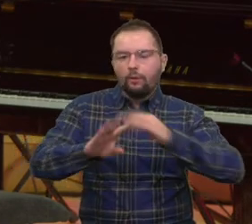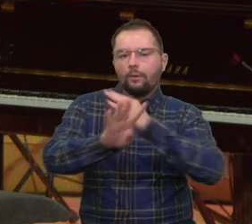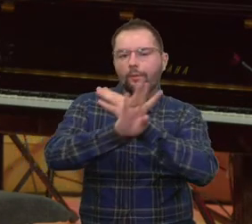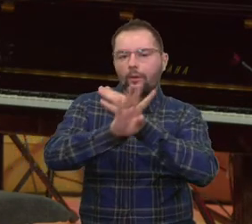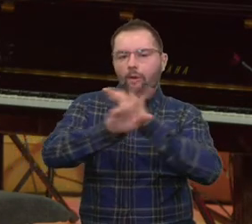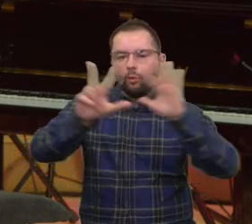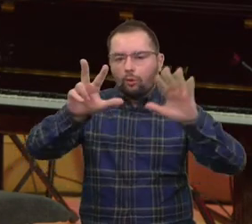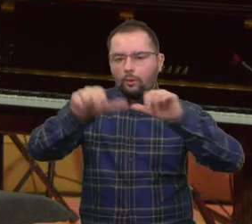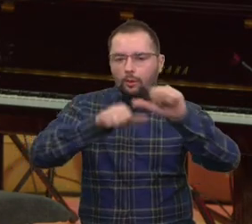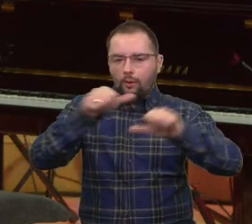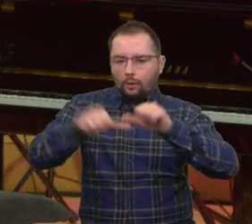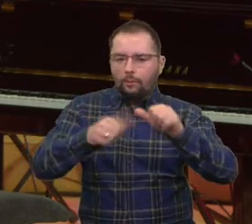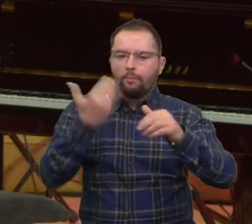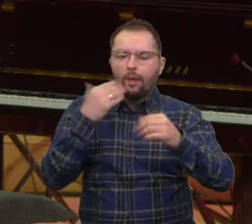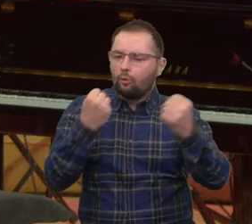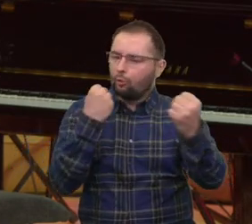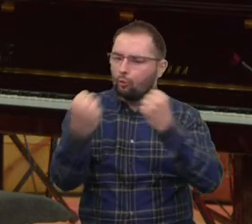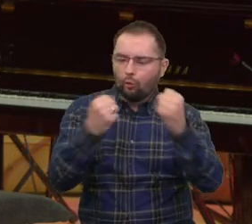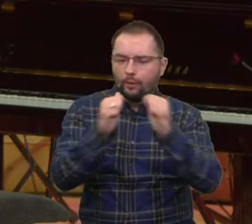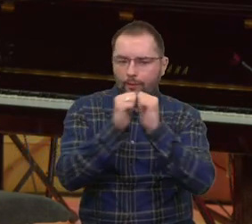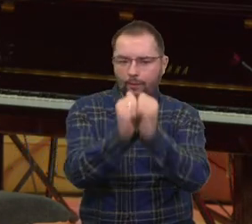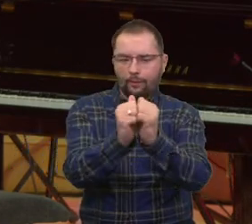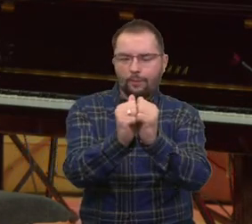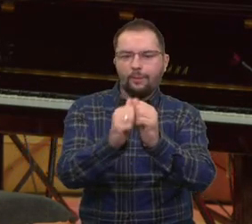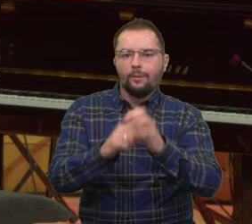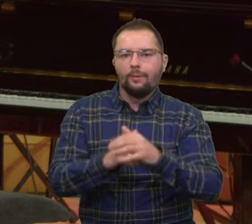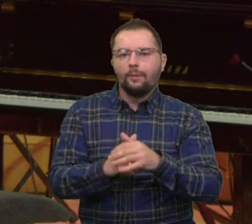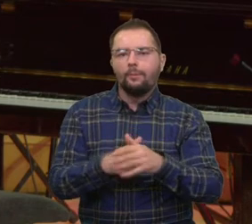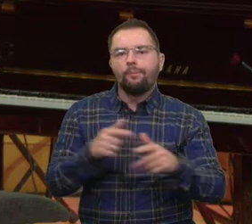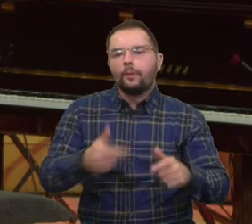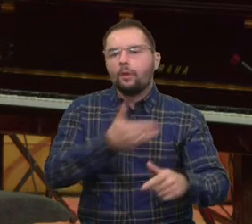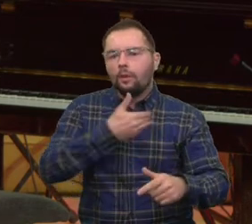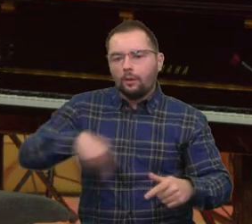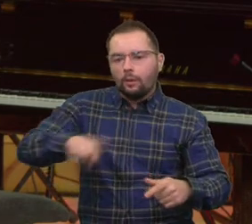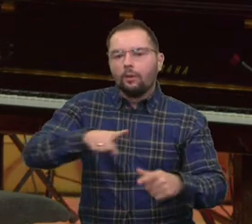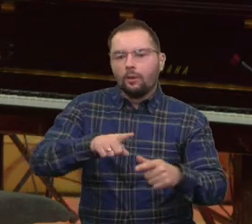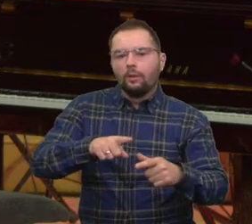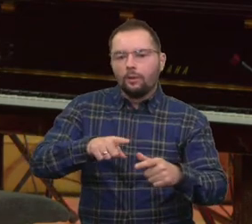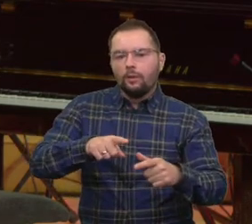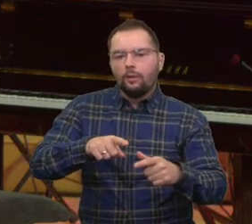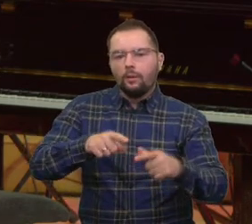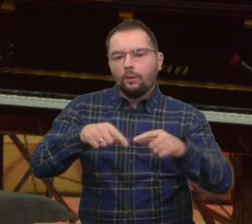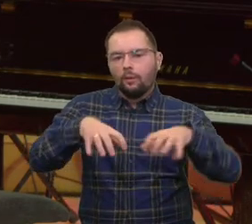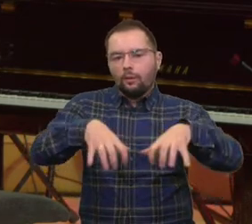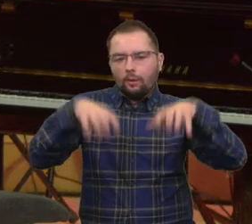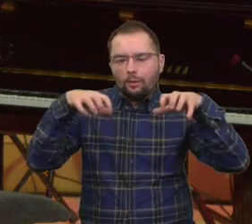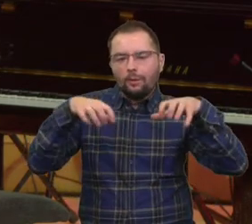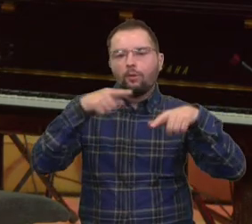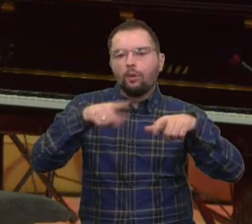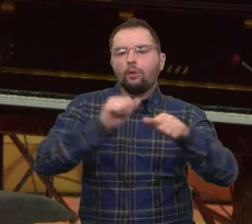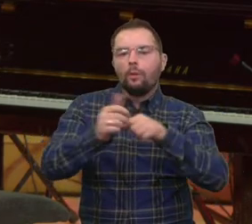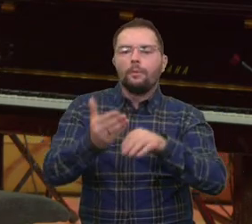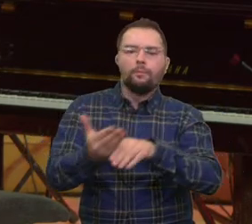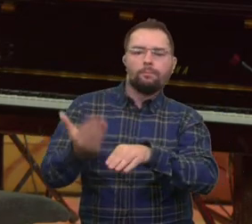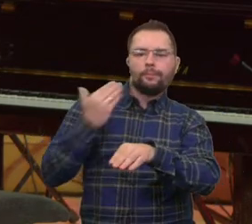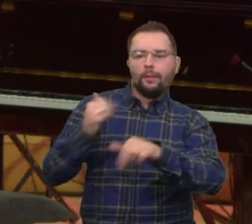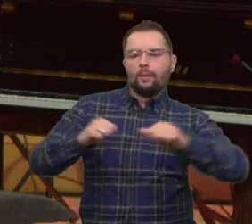1998 roku było bardzo trudnym zadaniem. Są dzisiaj z nami na sali przedstawiciele tamtego